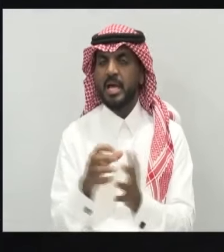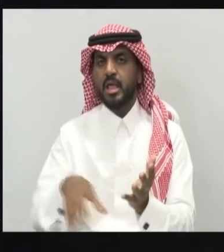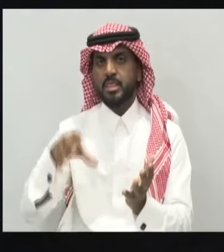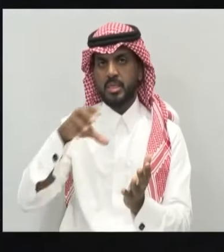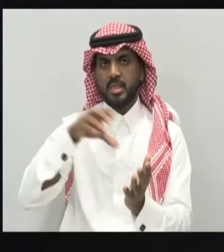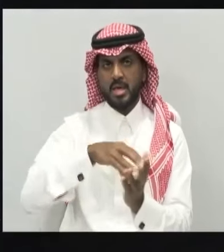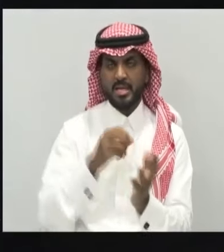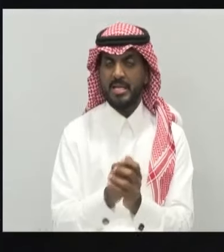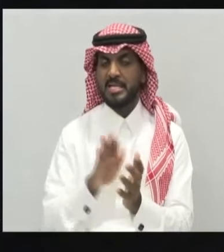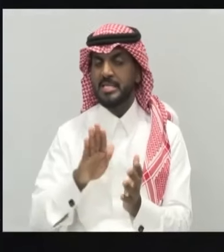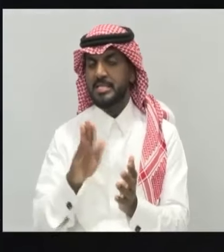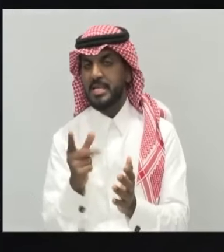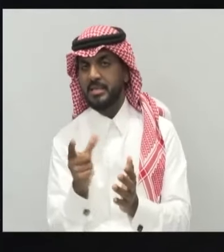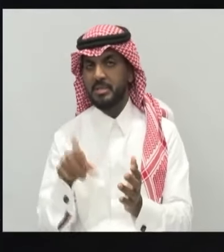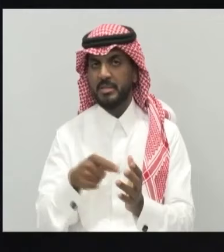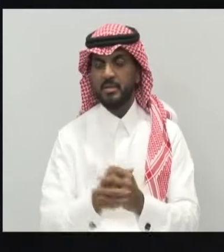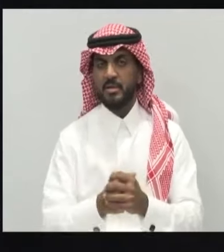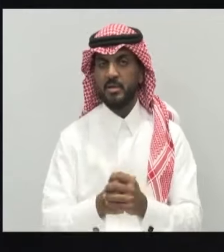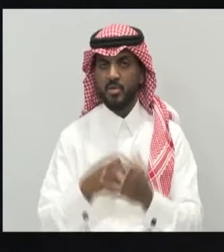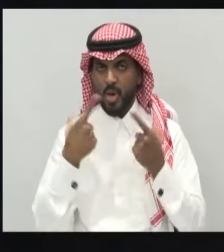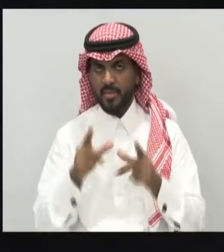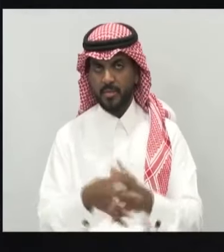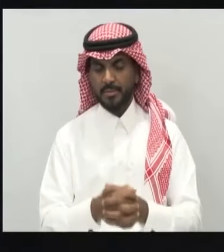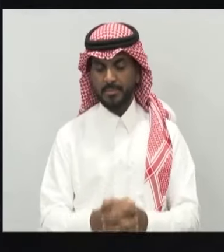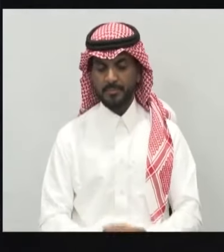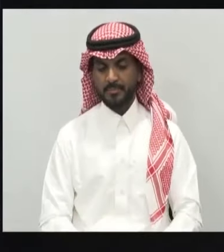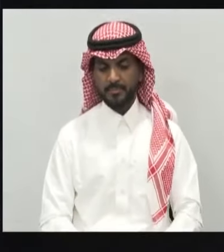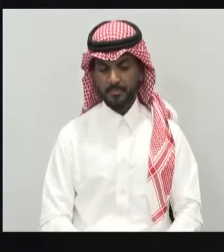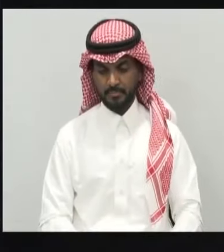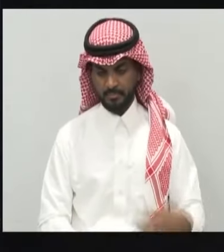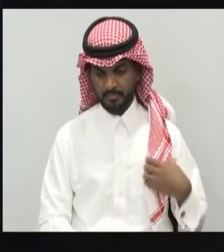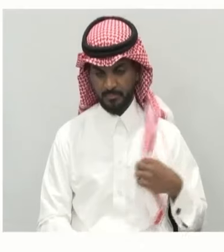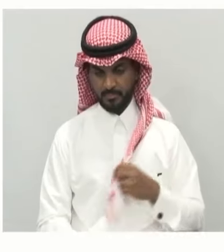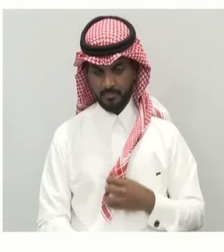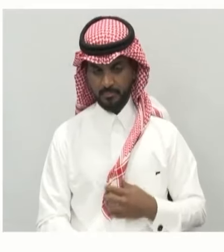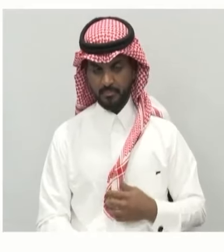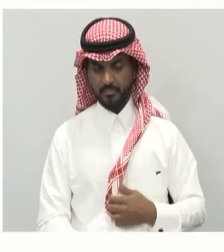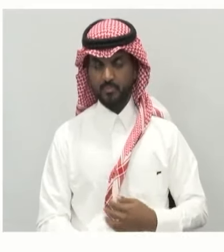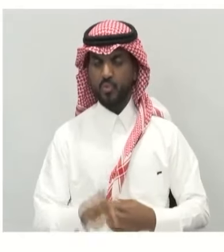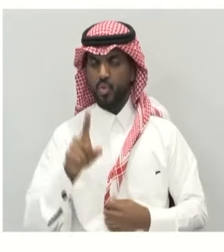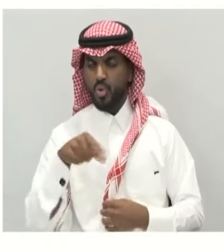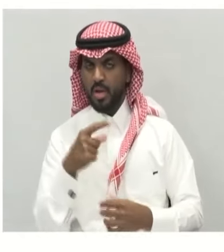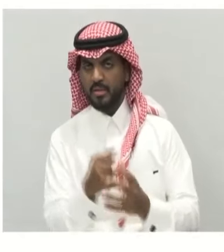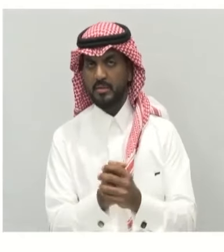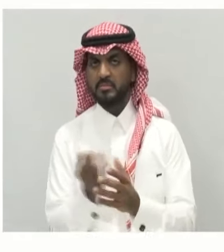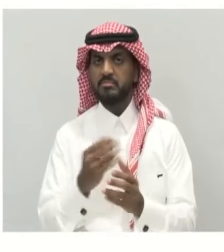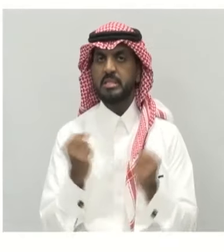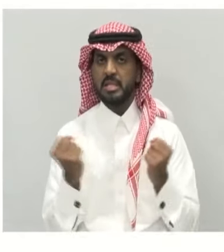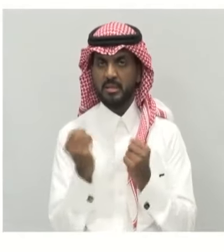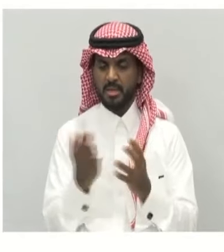السنتيمتر بارك الله فيكم واضح يا مبدعين اسعدكم الله طيب كل هذه سنحتاجها بمشيئه الله في